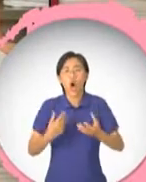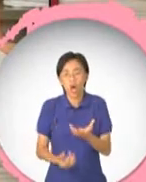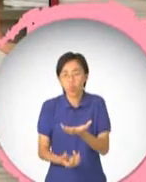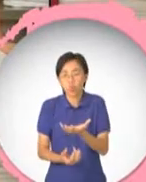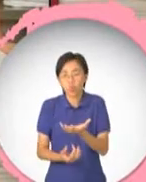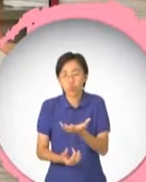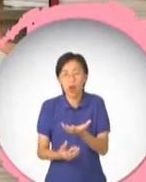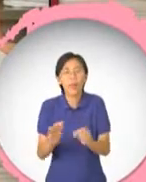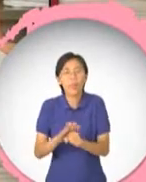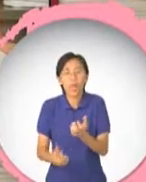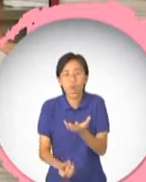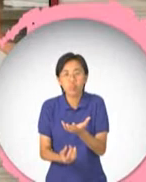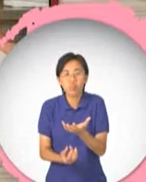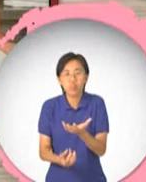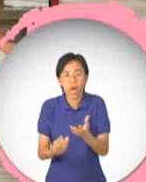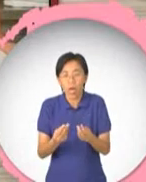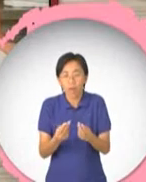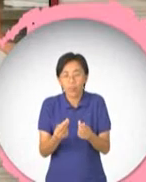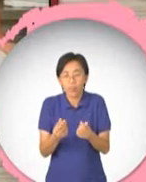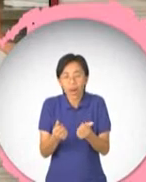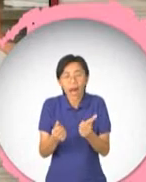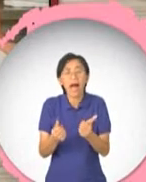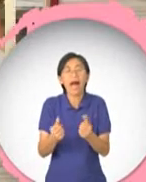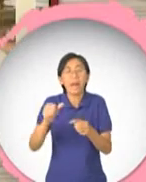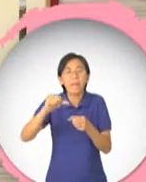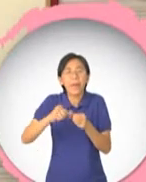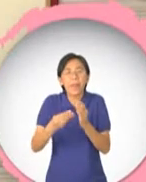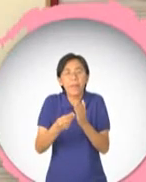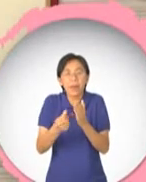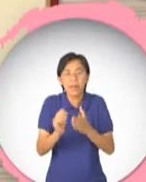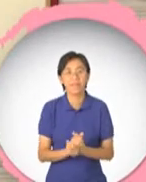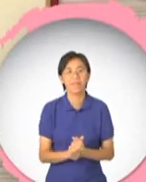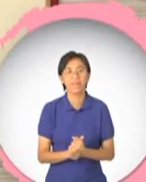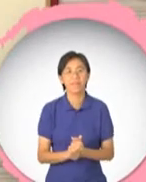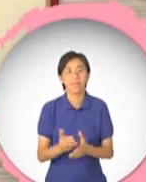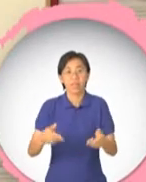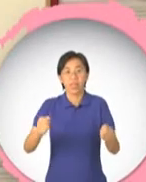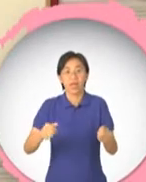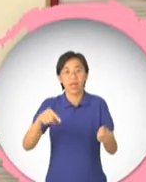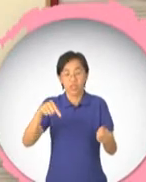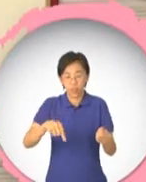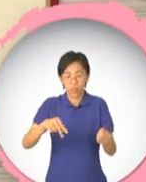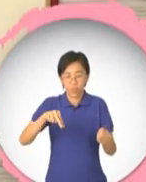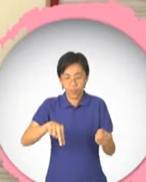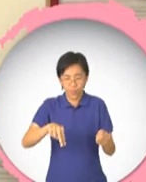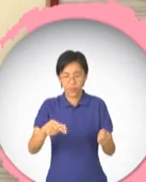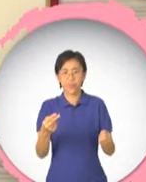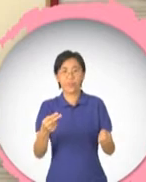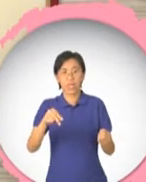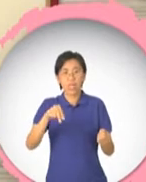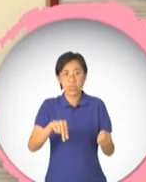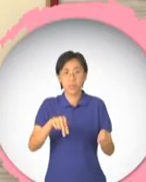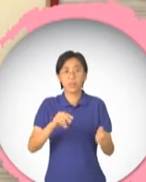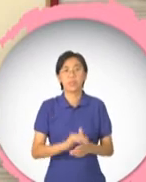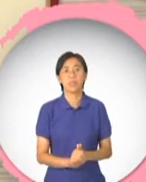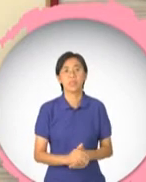กระทั่งละลายเป็นน้ำมันจากนั้นเราก็เช็คโดยการใช้ดูจากปลายตะเกียบอะค่ะ จุ่มปลายตะเกียบลงไป ใช่ให้มันมีลักษณะ